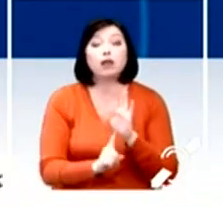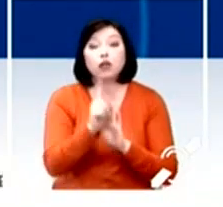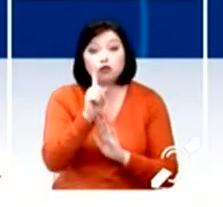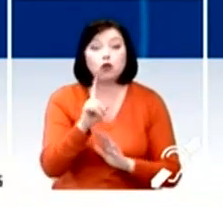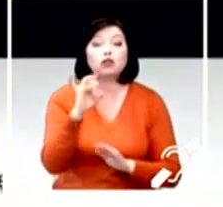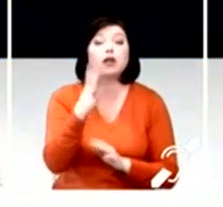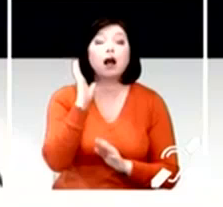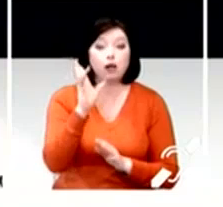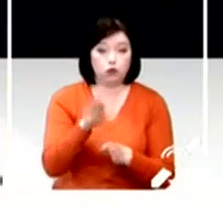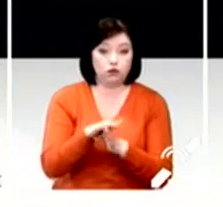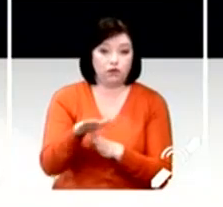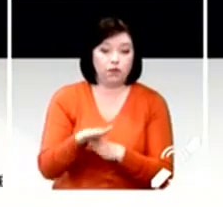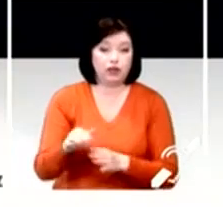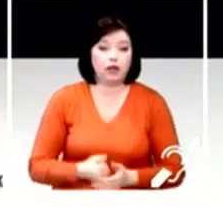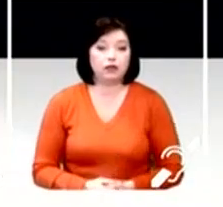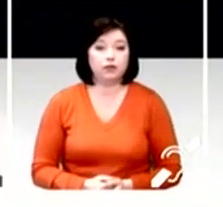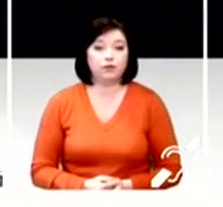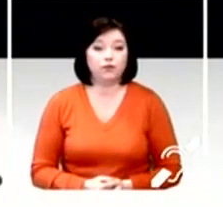aplica?